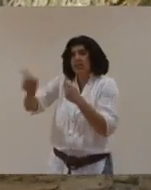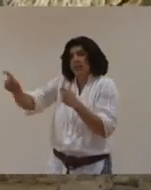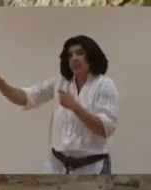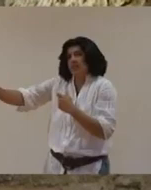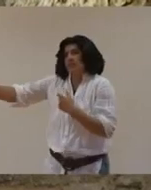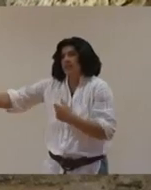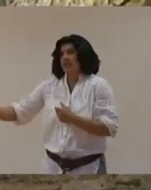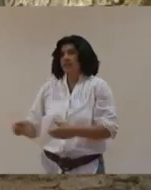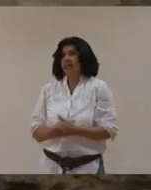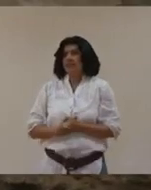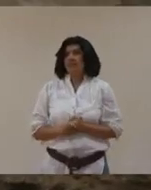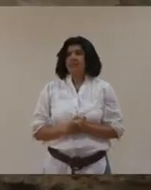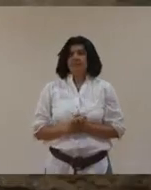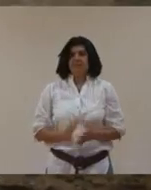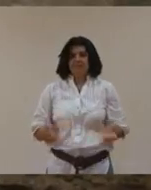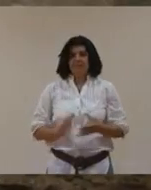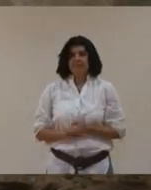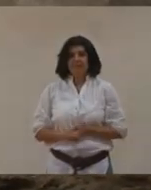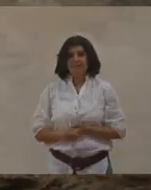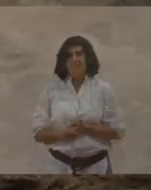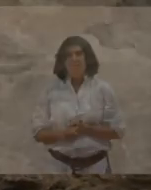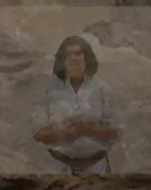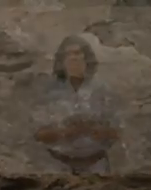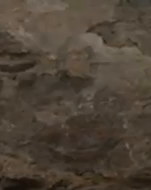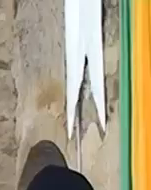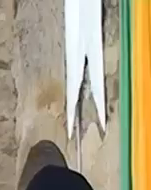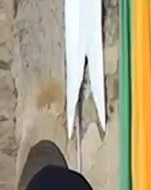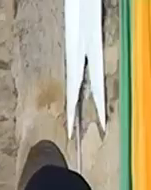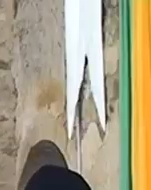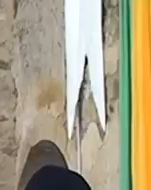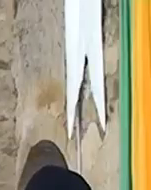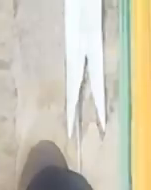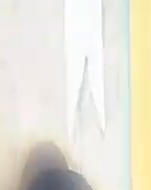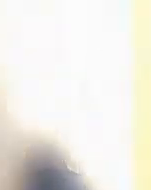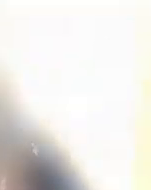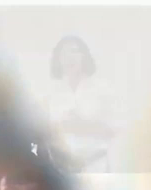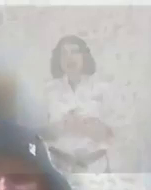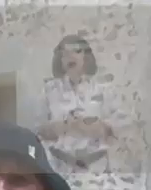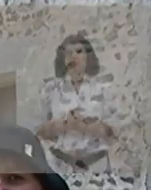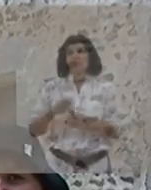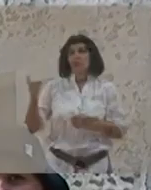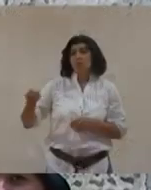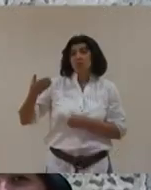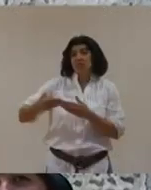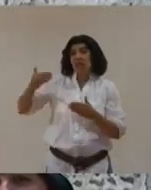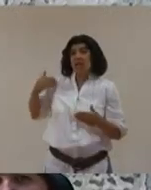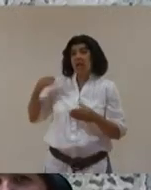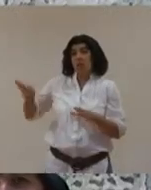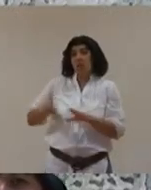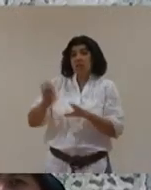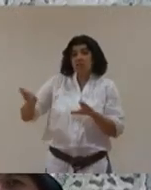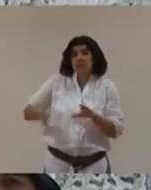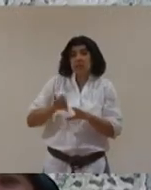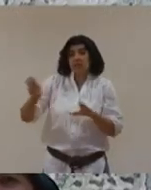siècle, de Montfaucon, du Plessis, de Vaudrette-Saint-Phalle, Petit-de-la-Guierche et de Vasselot. Les servitudes du château,